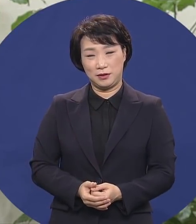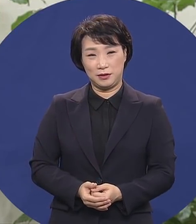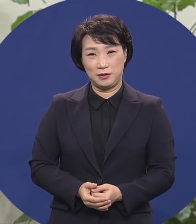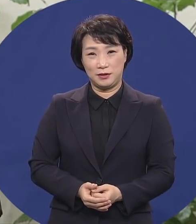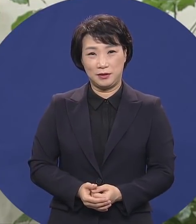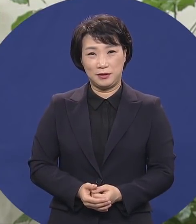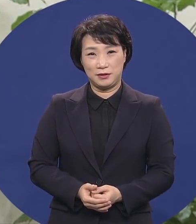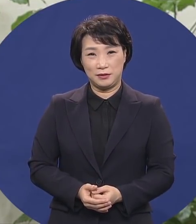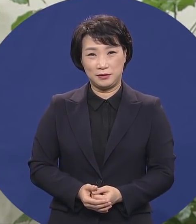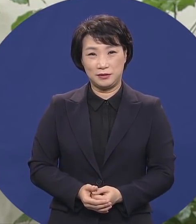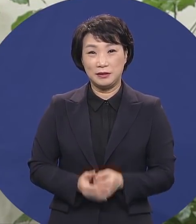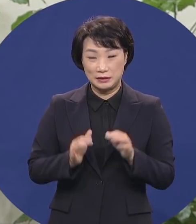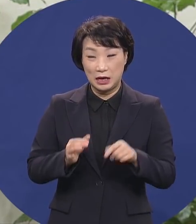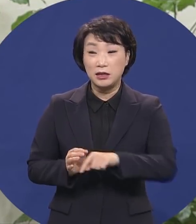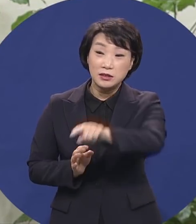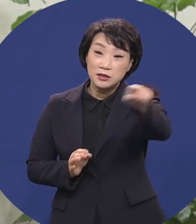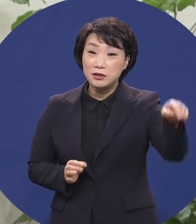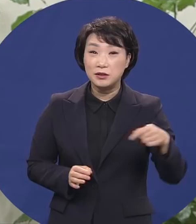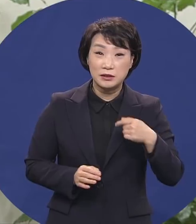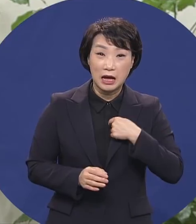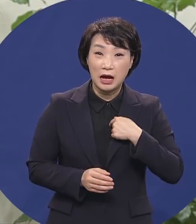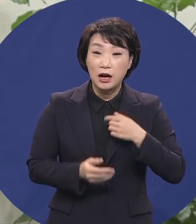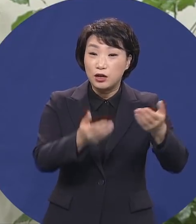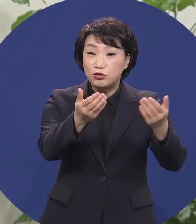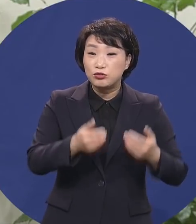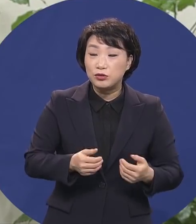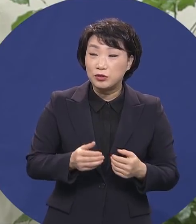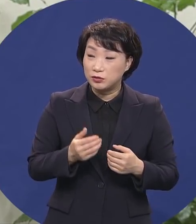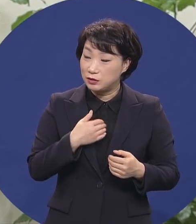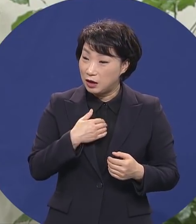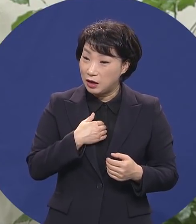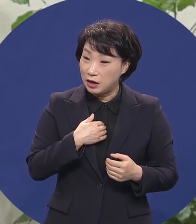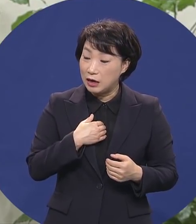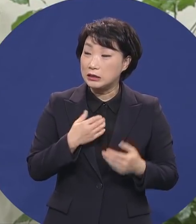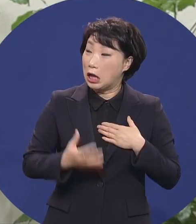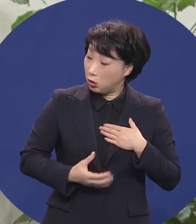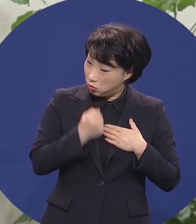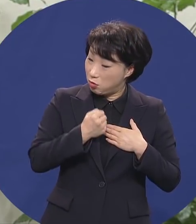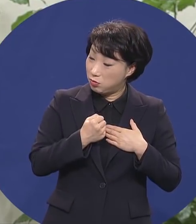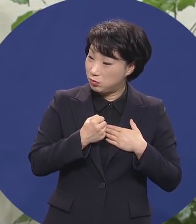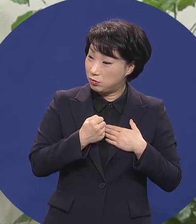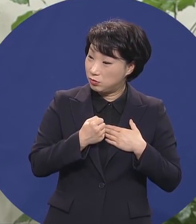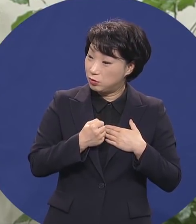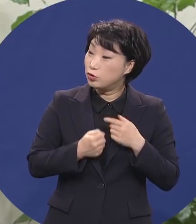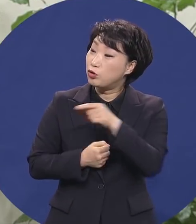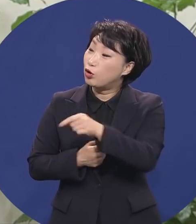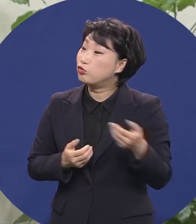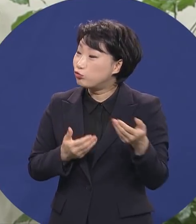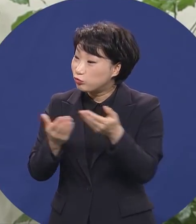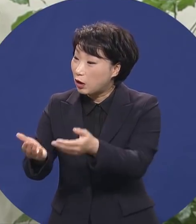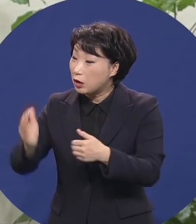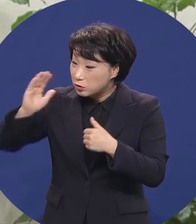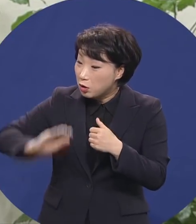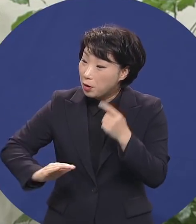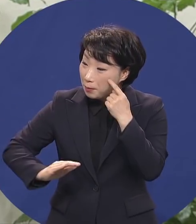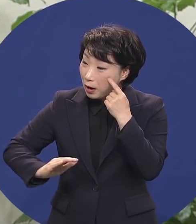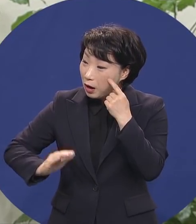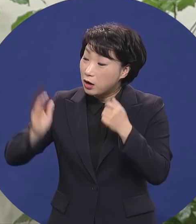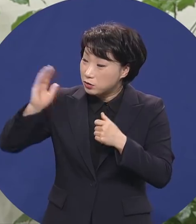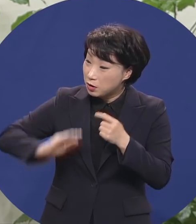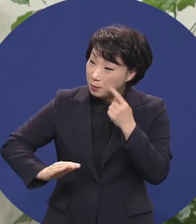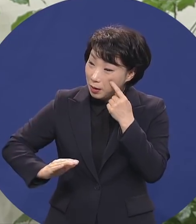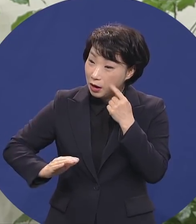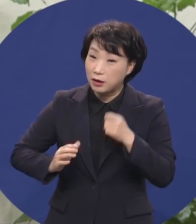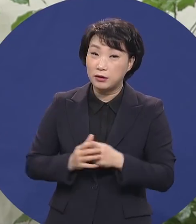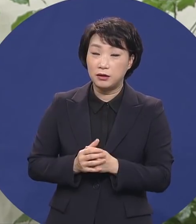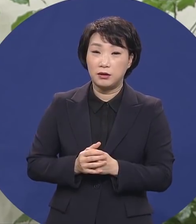줄 텐데 이거 내게 넘겨준 것인데 내 것인데 네게 주겠다. 한번 절 한 번만